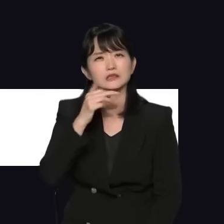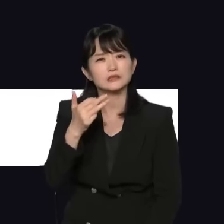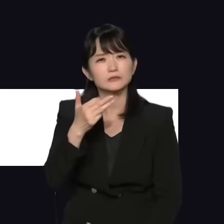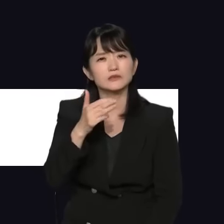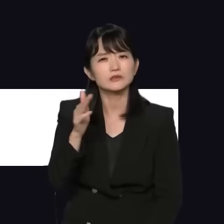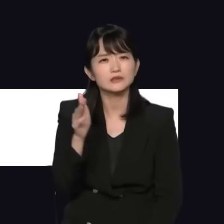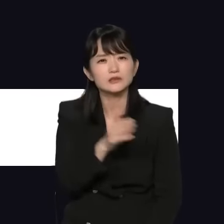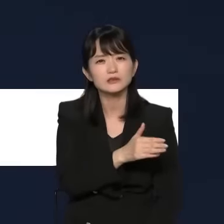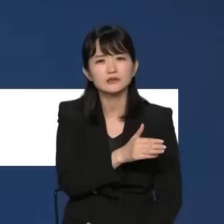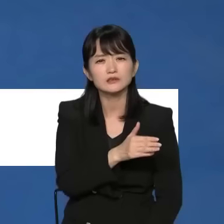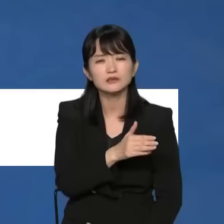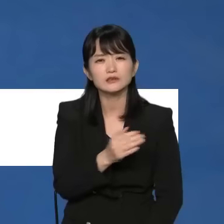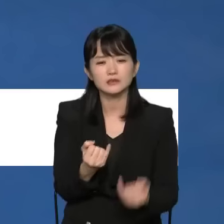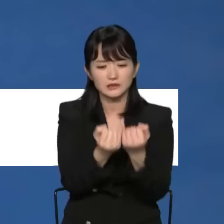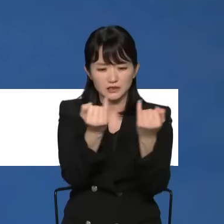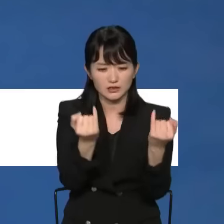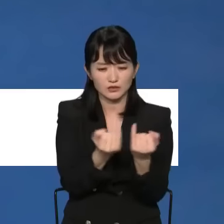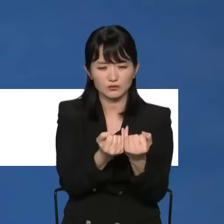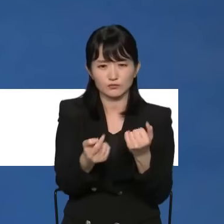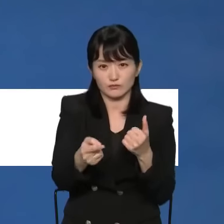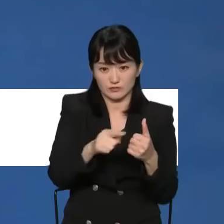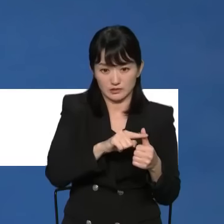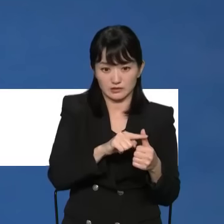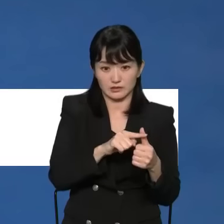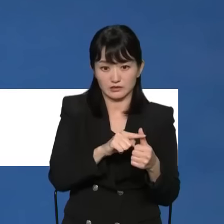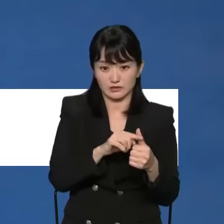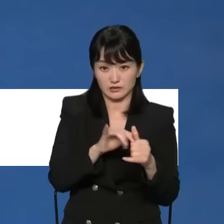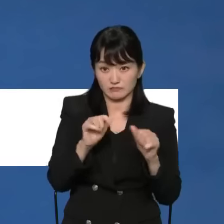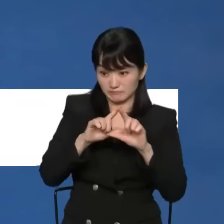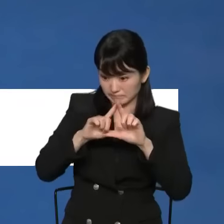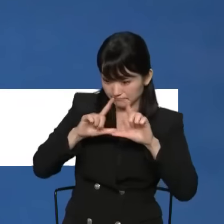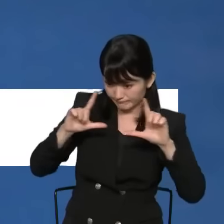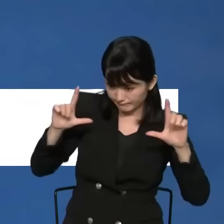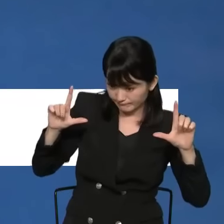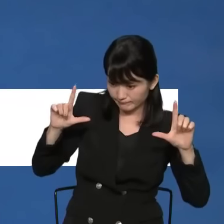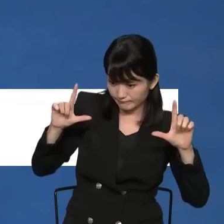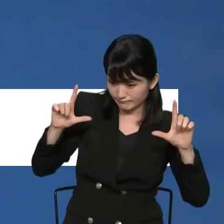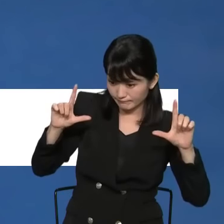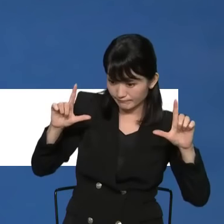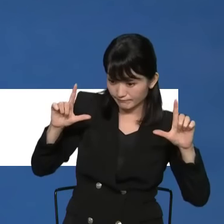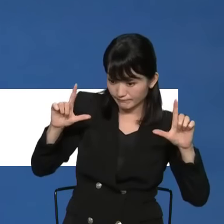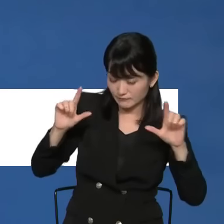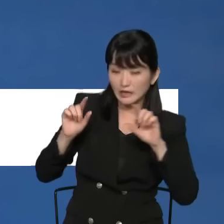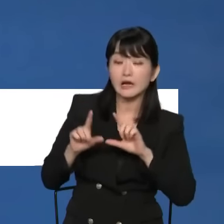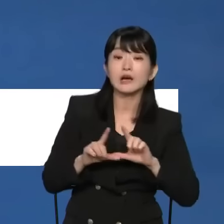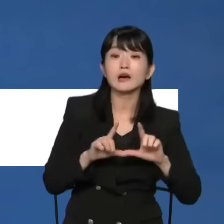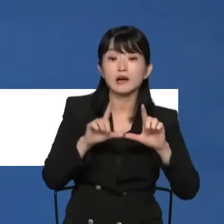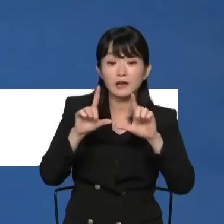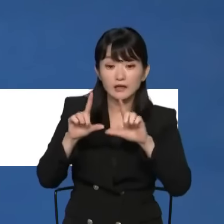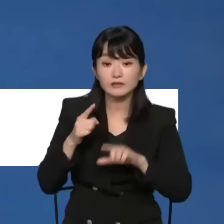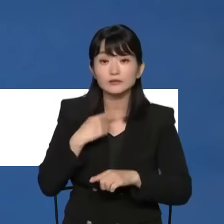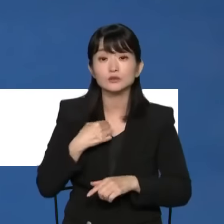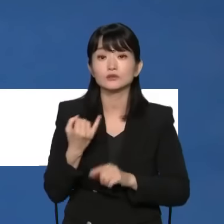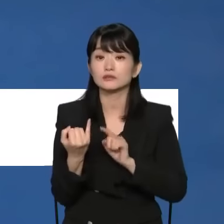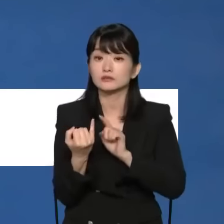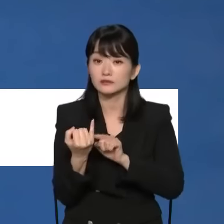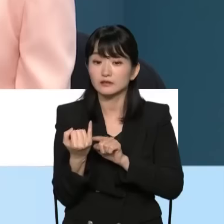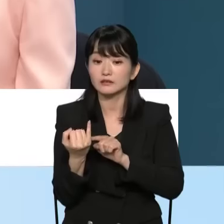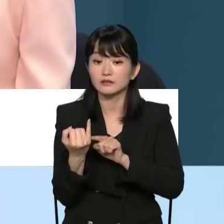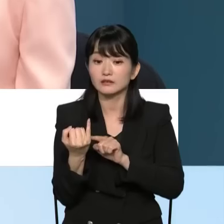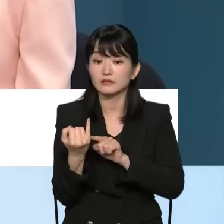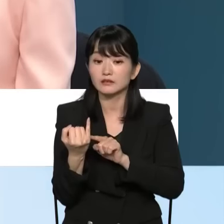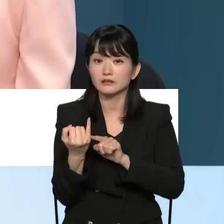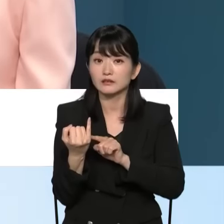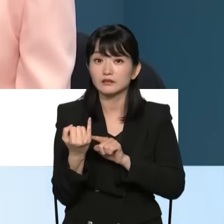18세부터 걸그룹을 하면서 사람들에게 알려진 삶을 살았던 저에게는